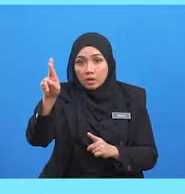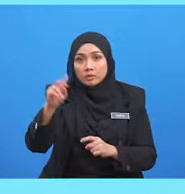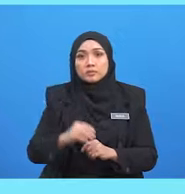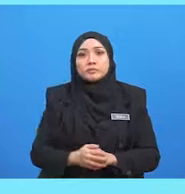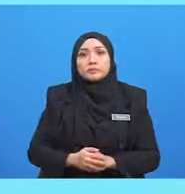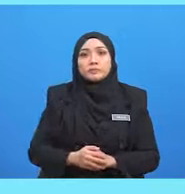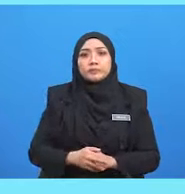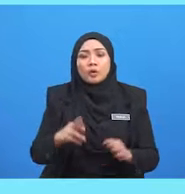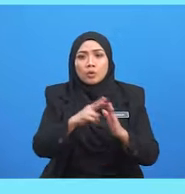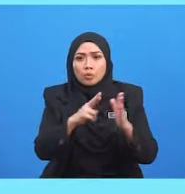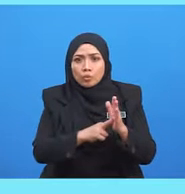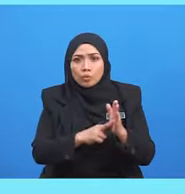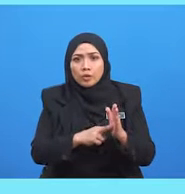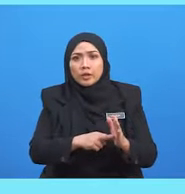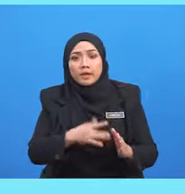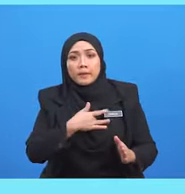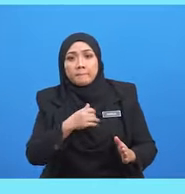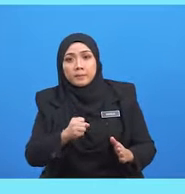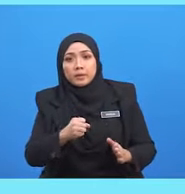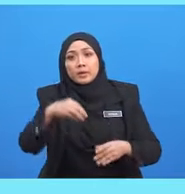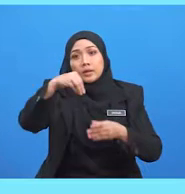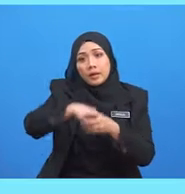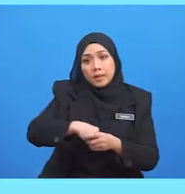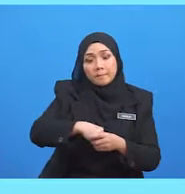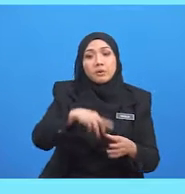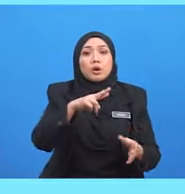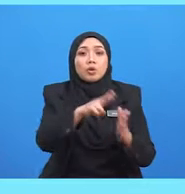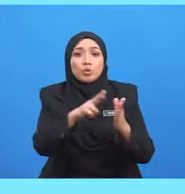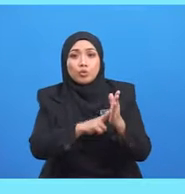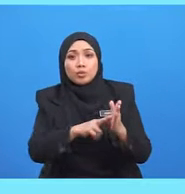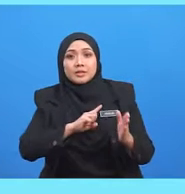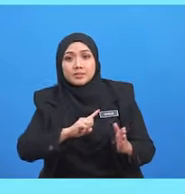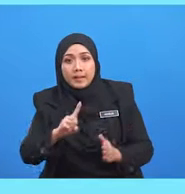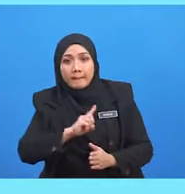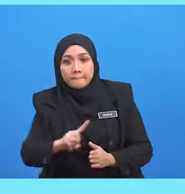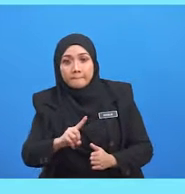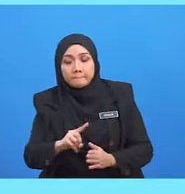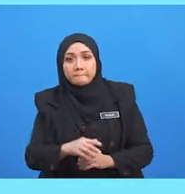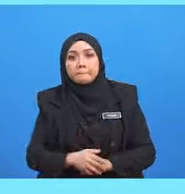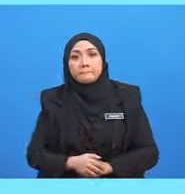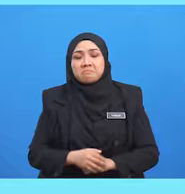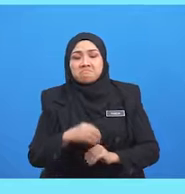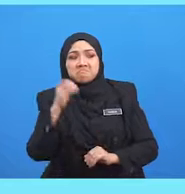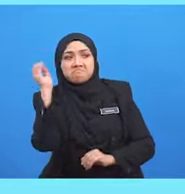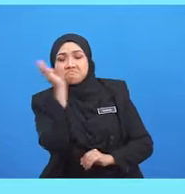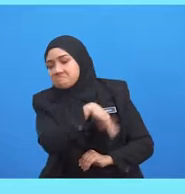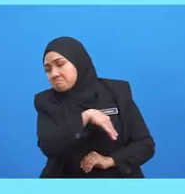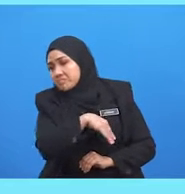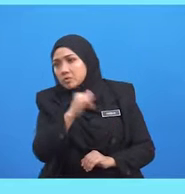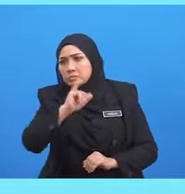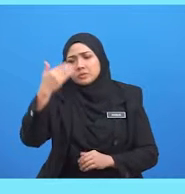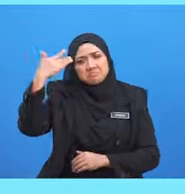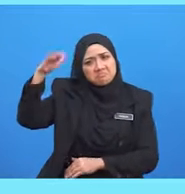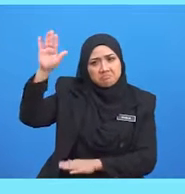diri kepada kufur, mengingkari perkara asas dalam Islam seperti perkataan